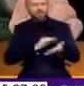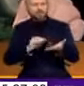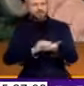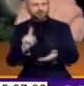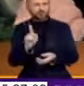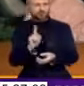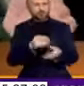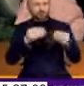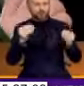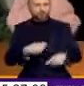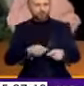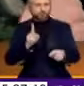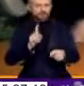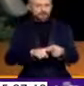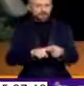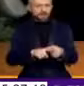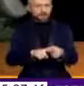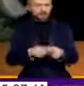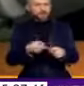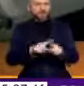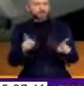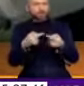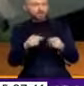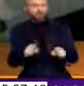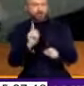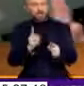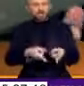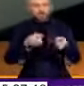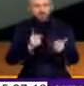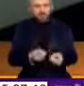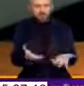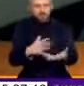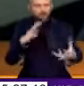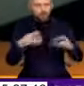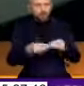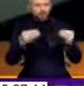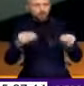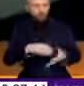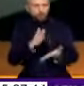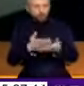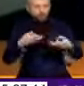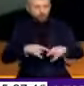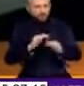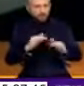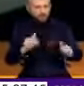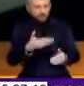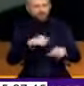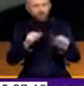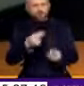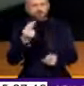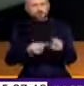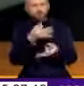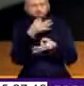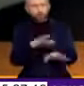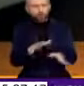що шлюб – це не… Ну, шлюб – це щось інше. Але насправді, ну, результатом шлюбу є що? Народження дітей. Тому що ми можемо бавитися в